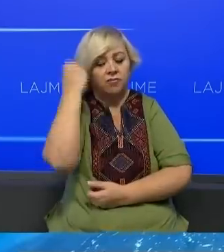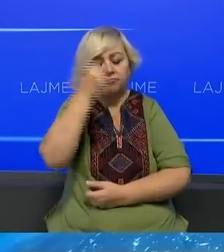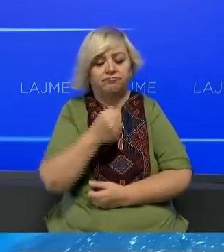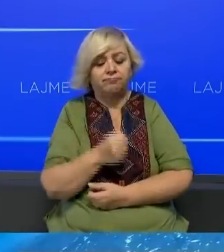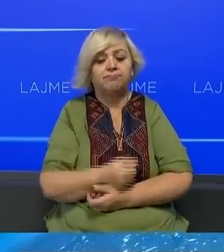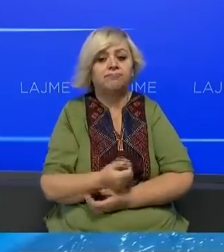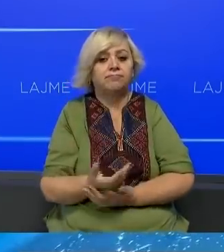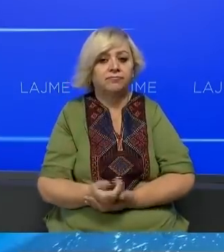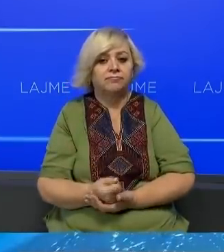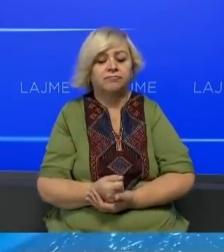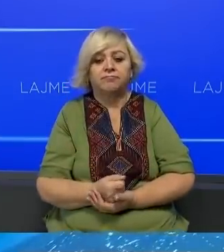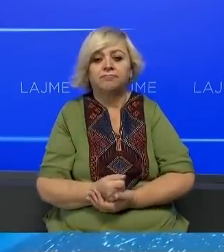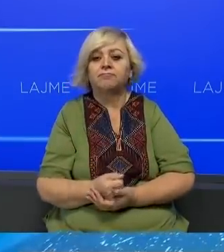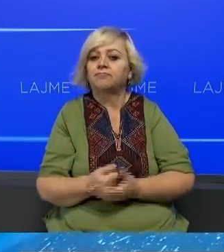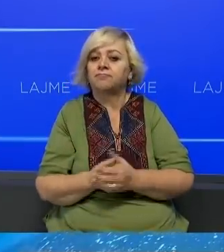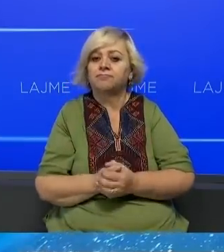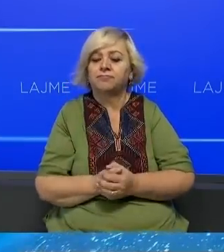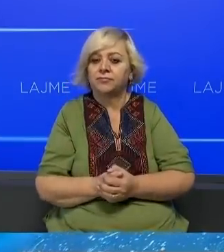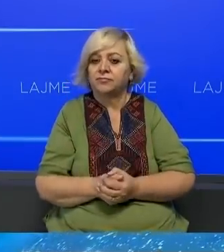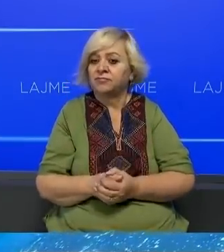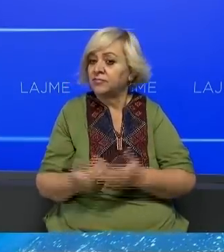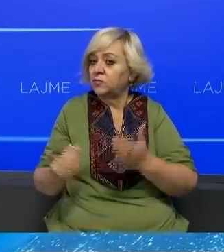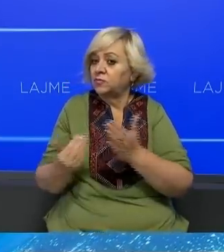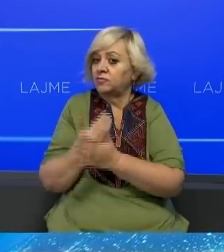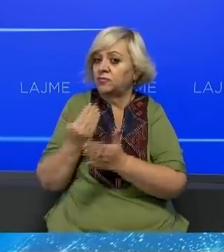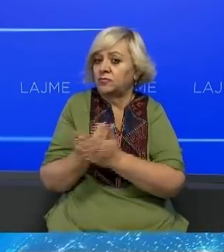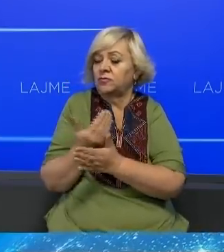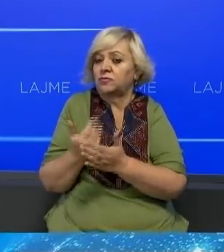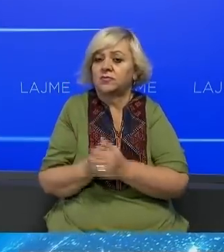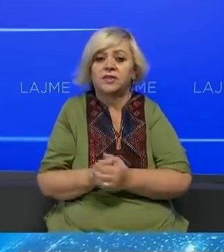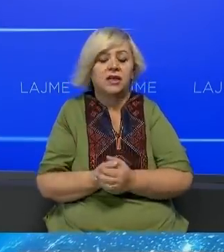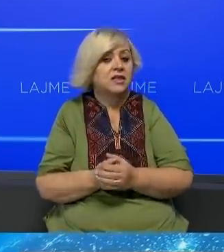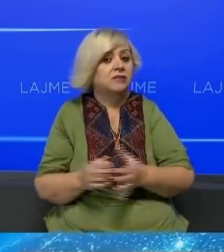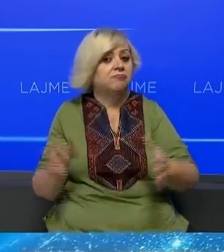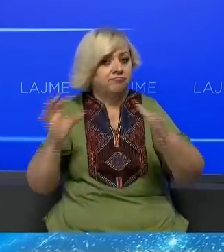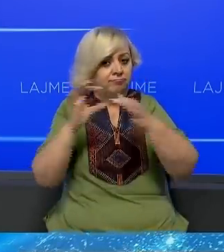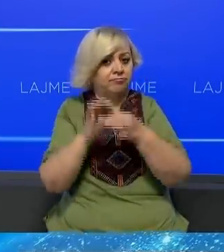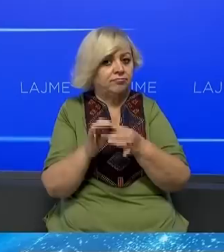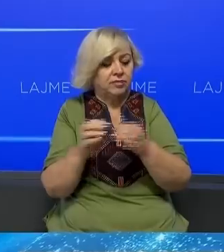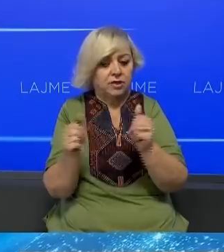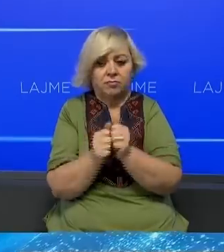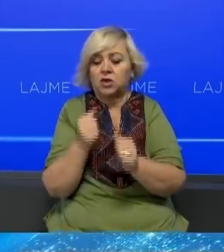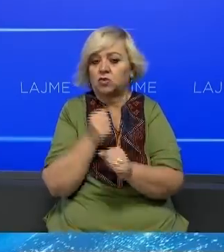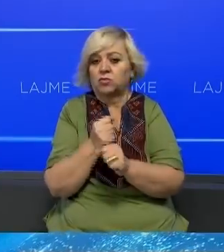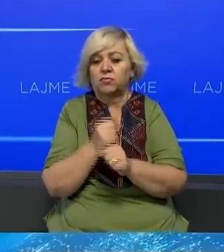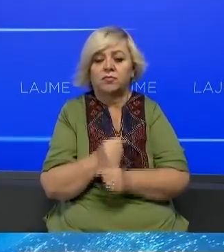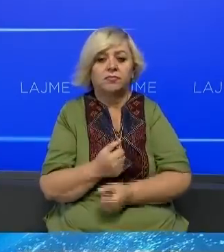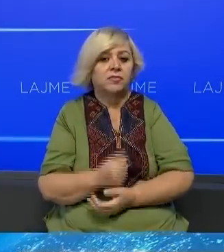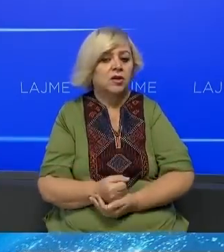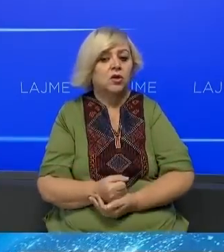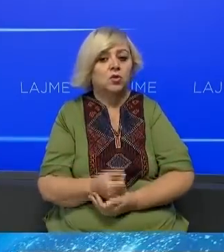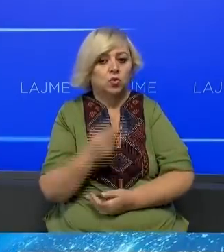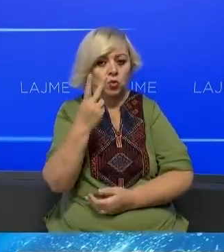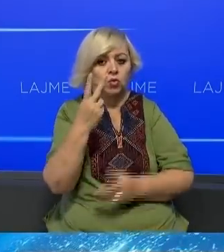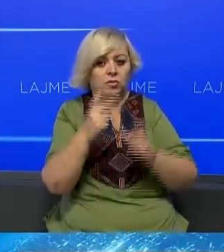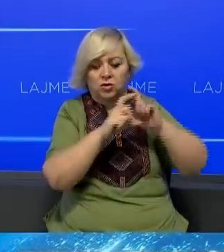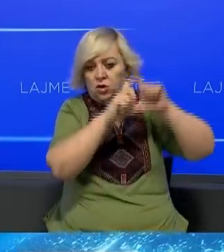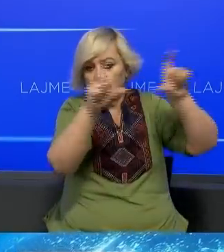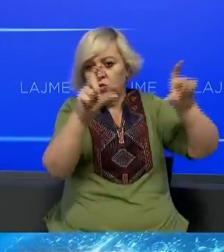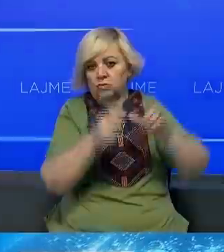padyshim do të sjellin një frymë të re, por do të jenë edhe një ur tjetër bashkëpunimi midis dy, po themi,